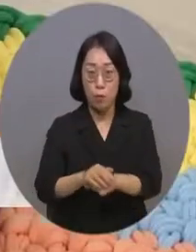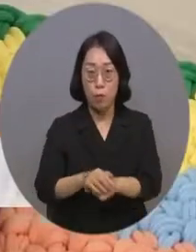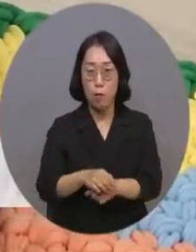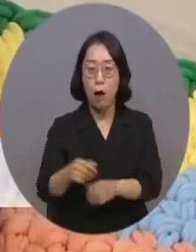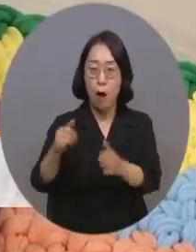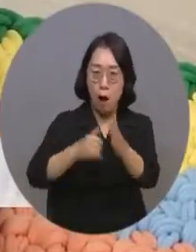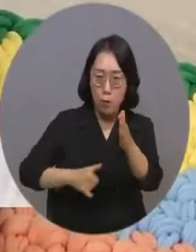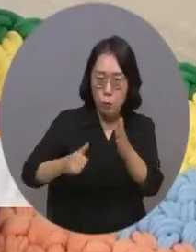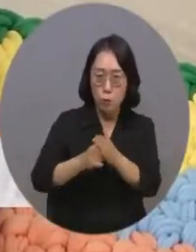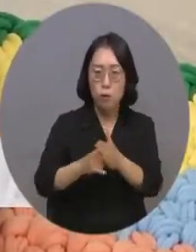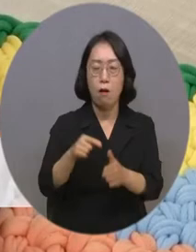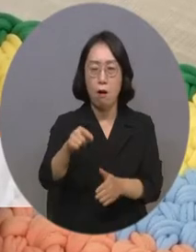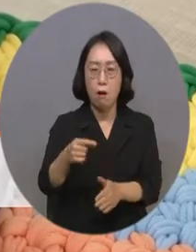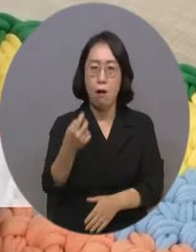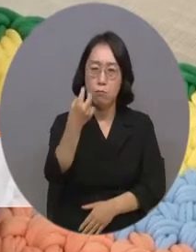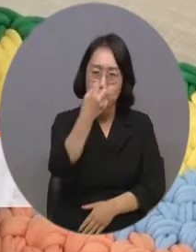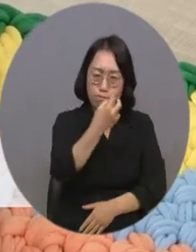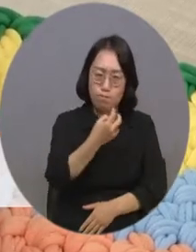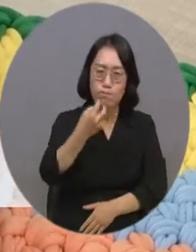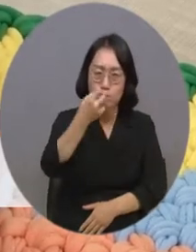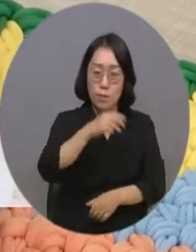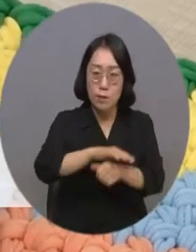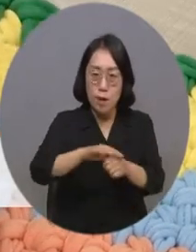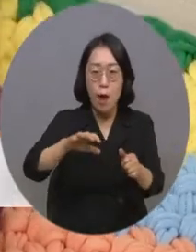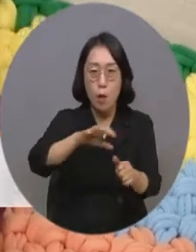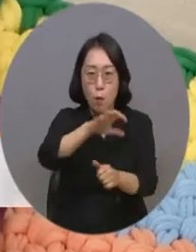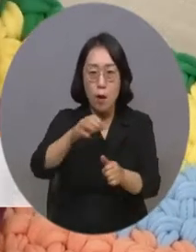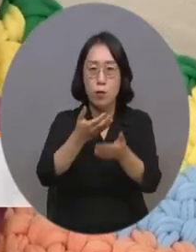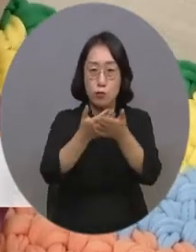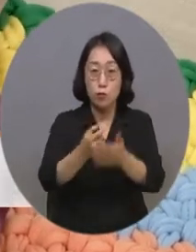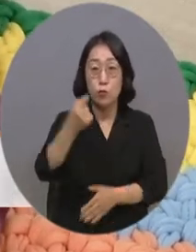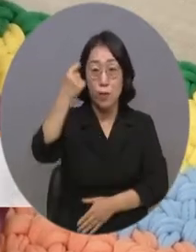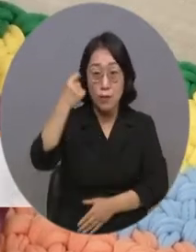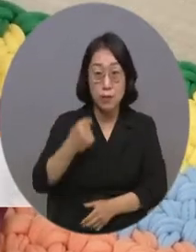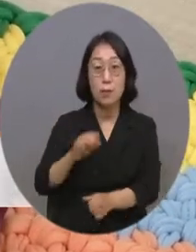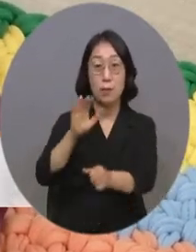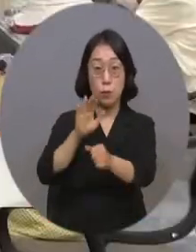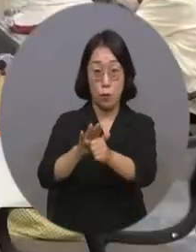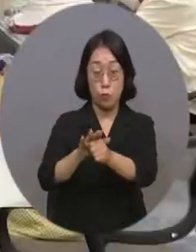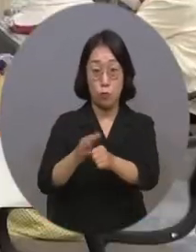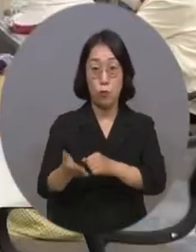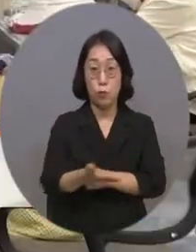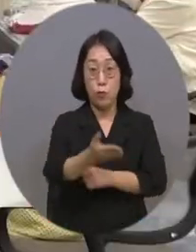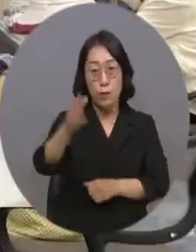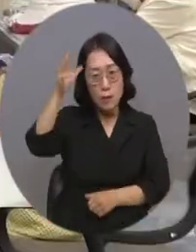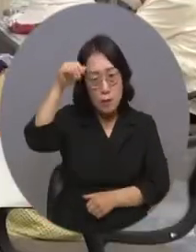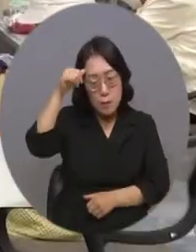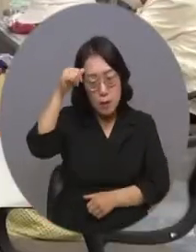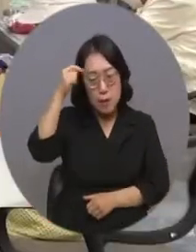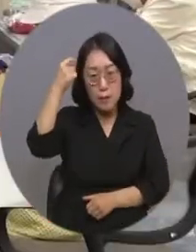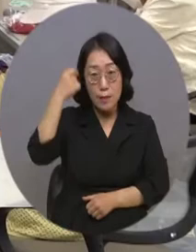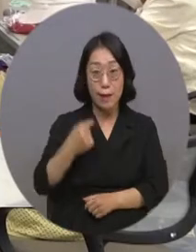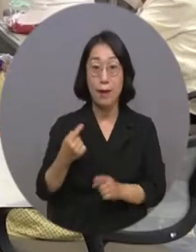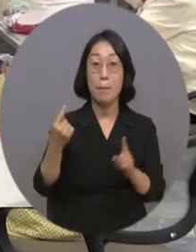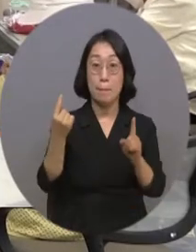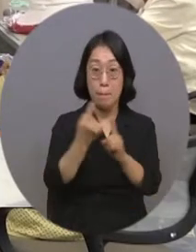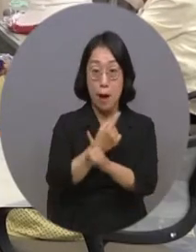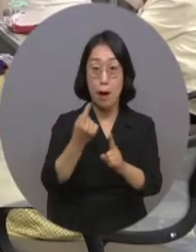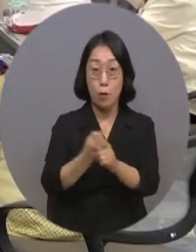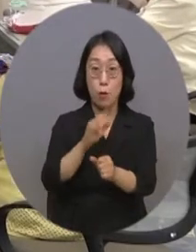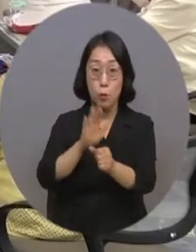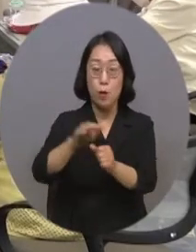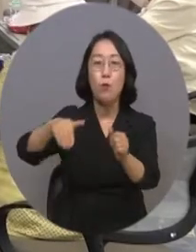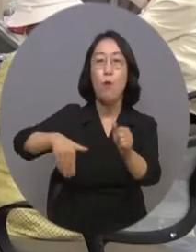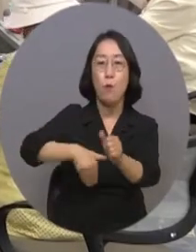대상자의 잔존 능력 유지 가능성과 관리의 중요성을 인식하며 치매에 대한 주변의 인식 개선과 친화적